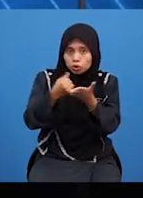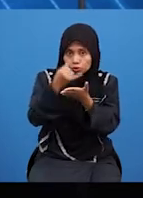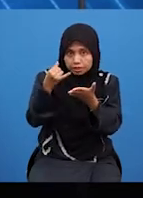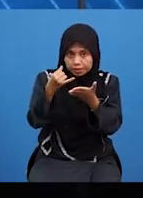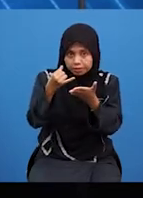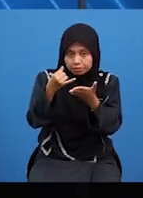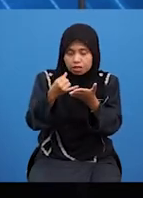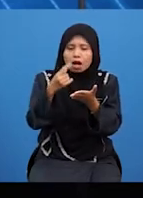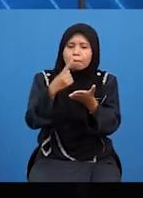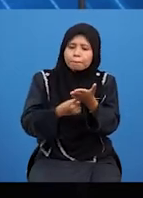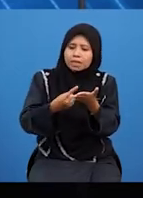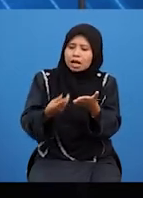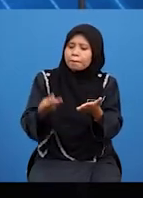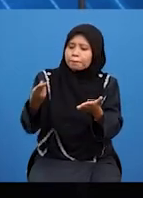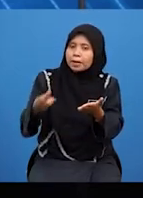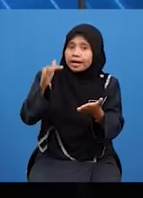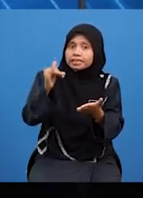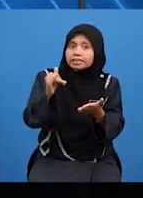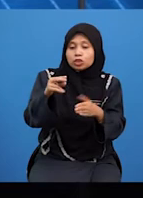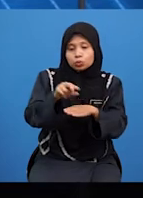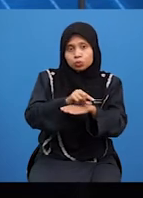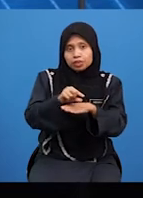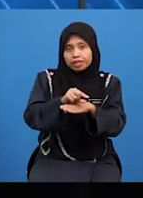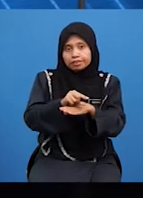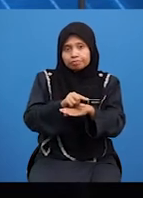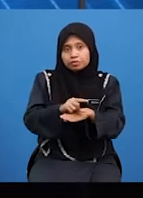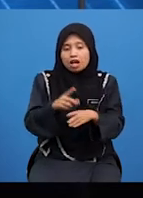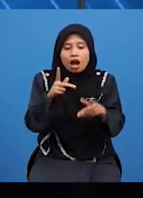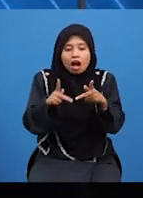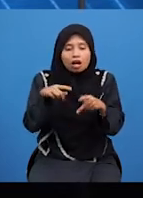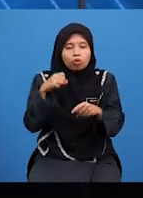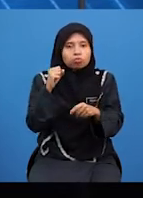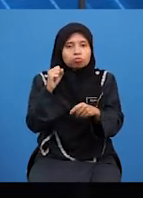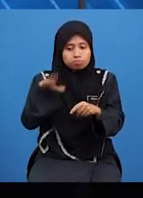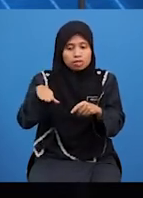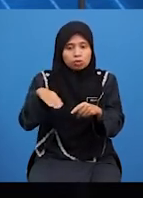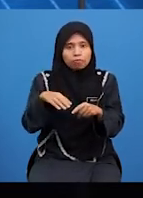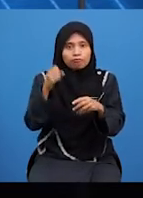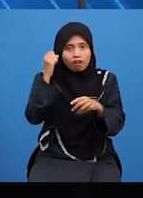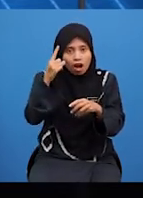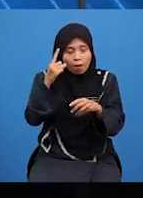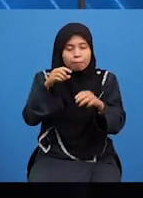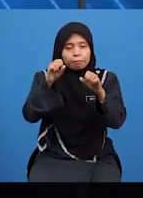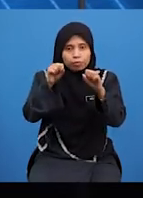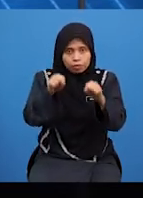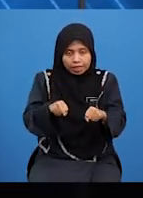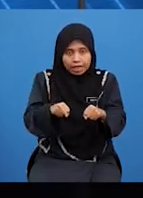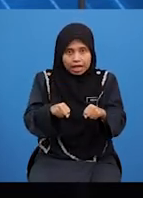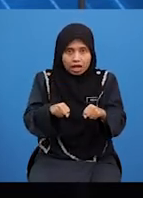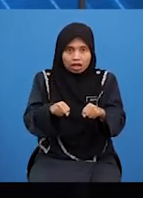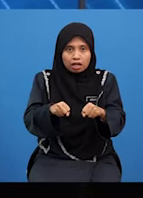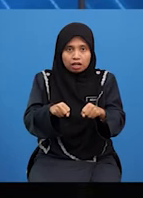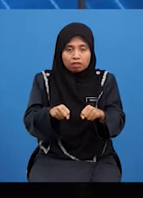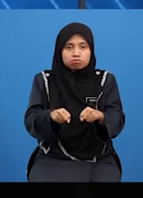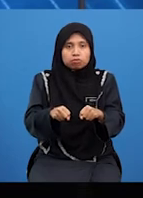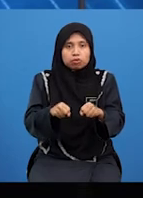teknik yang digunakan dalam penghasilan lukisan? Jadi jika masih belum jelas, bolehlah berbincang dengan guru pembimbing di sekolah. Jangan